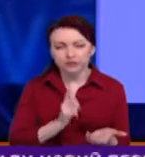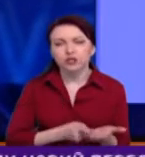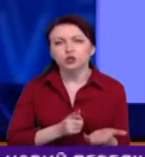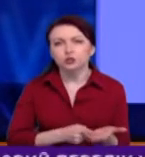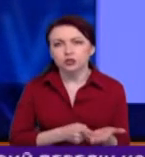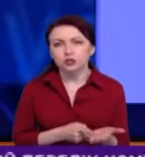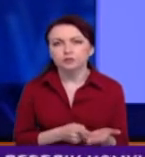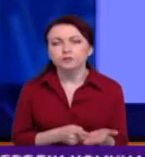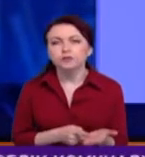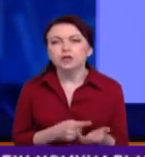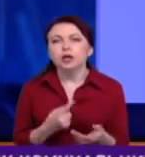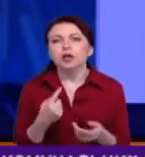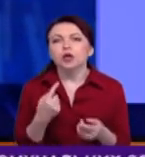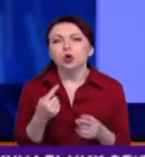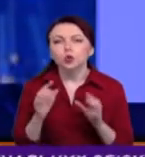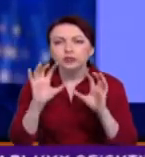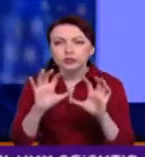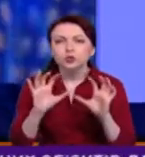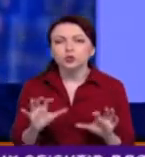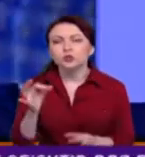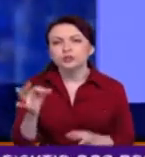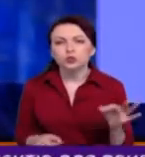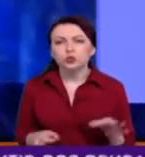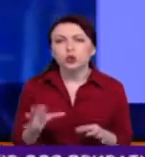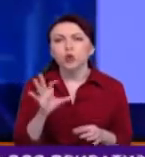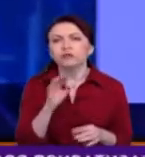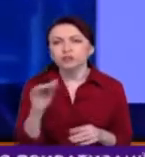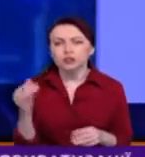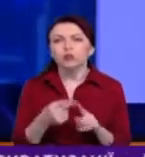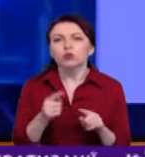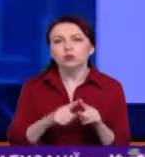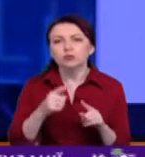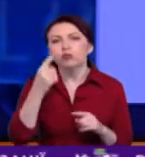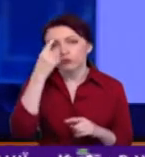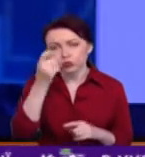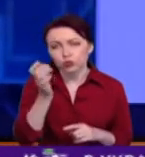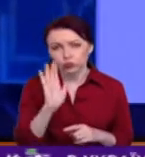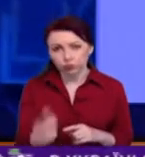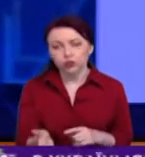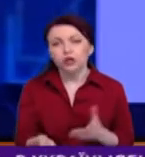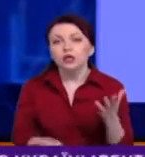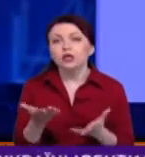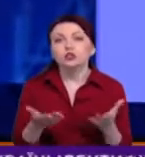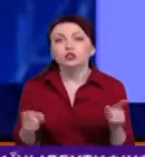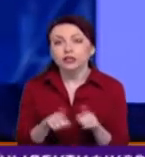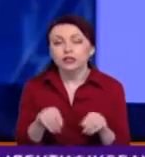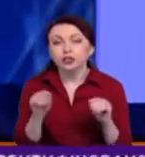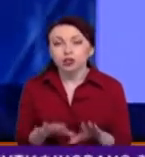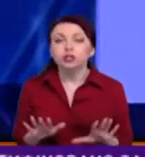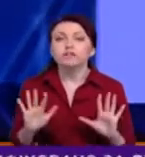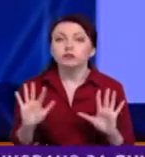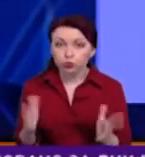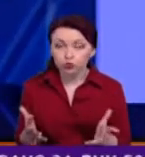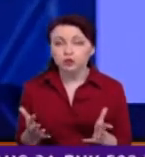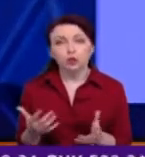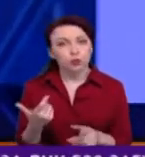думаю, Конституційний суд офіційно про це повідомить. Якщо таке рішення відбулось, було б